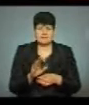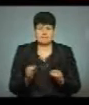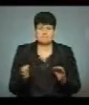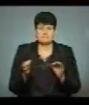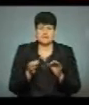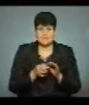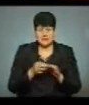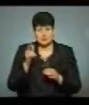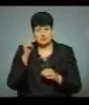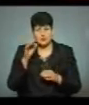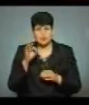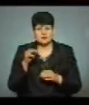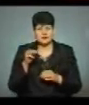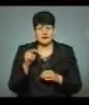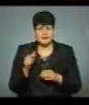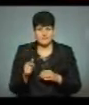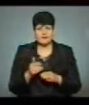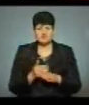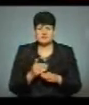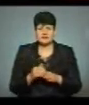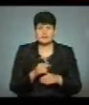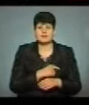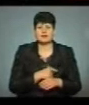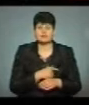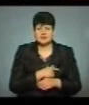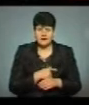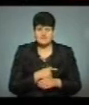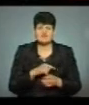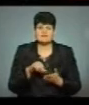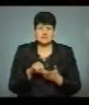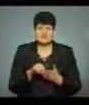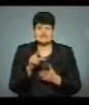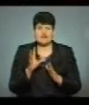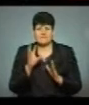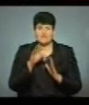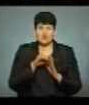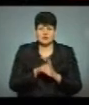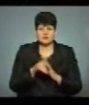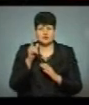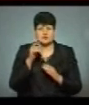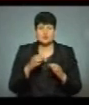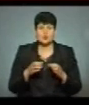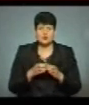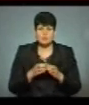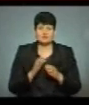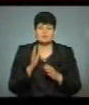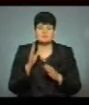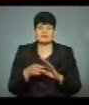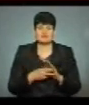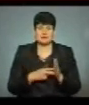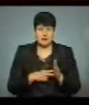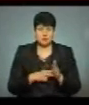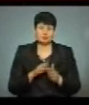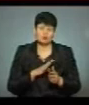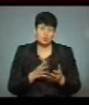приєднання до Чортківської ОТГ, а переважна частина депутатів все ж таки виступила за входження в Чортківську громаду відповідно до перспективного плану. Тому